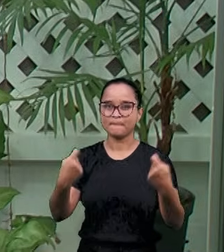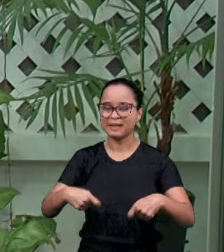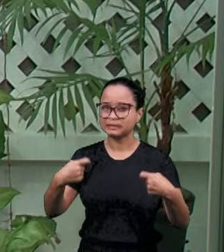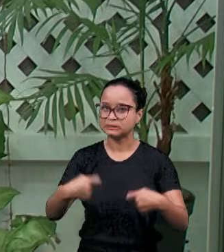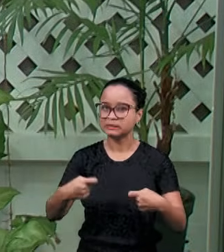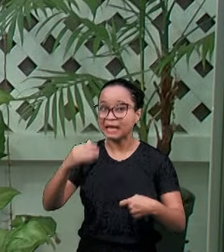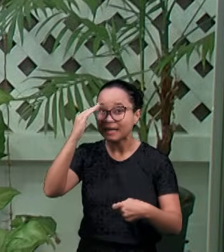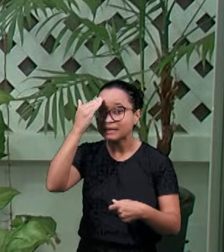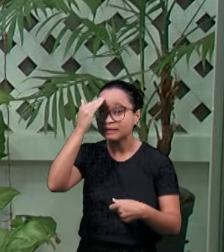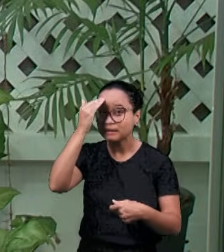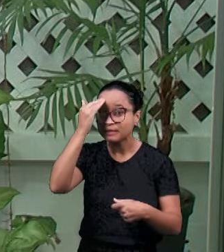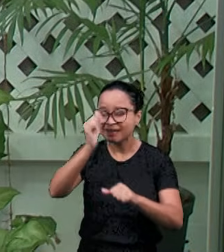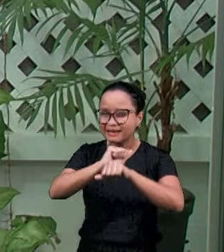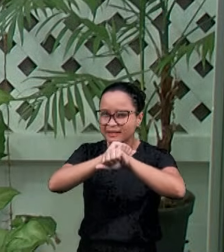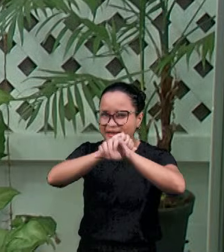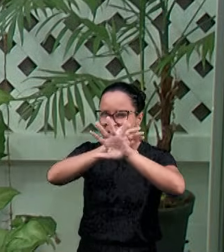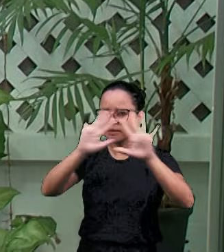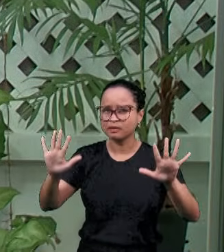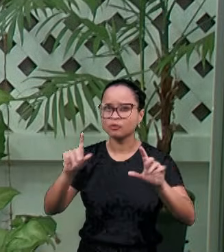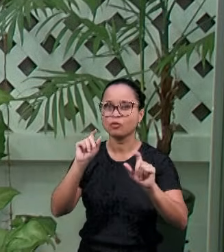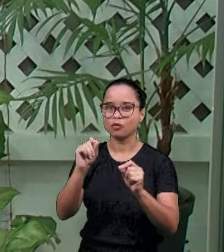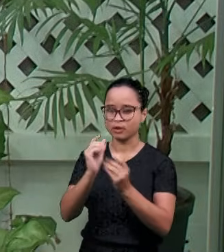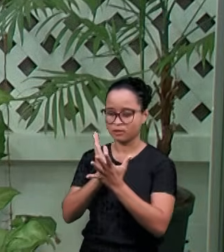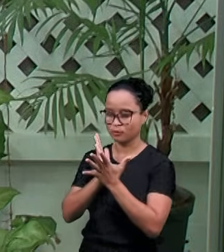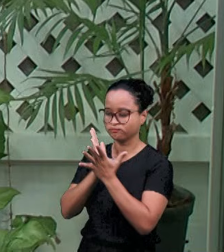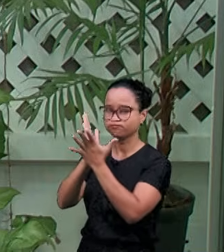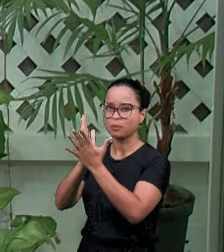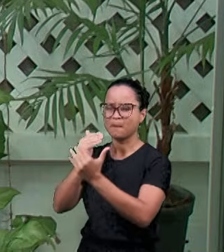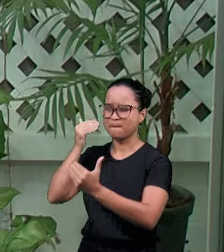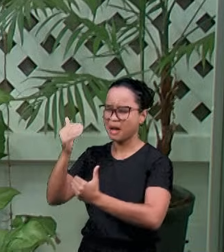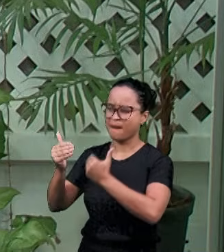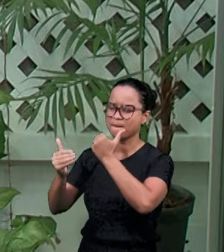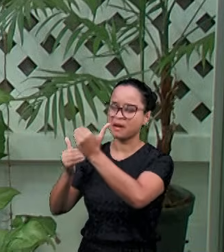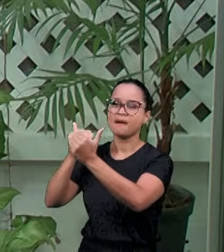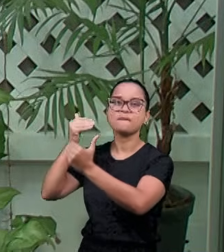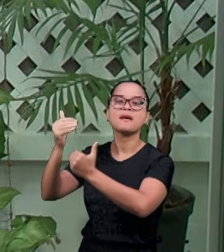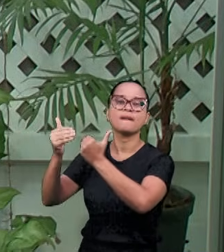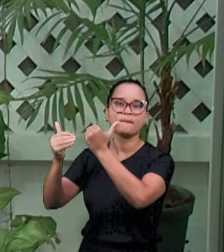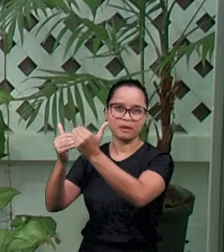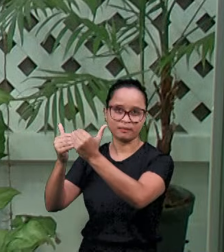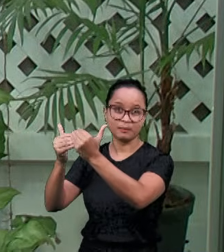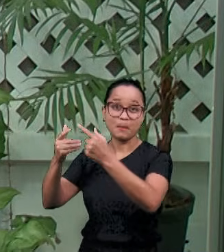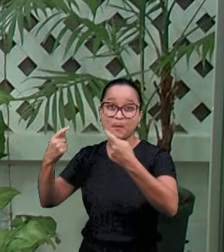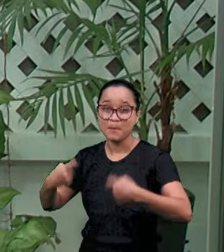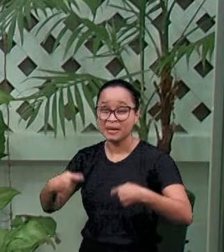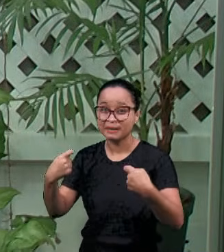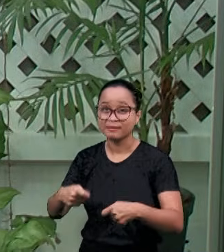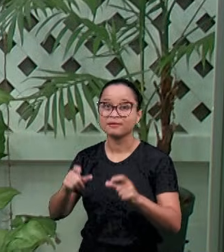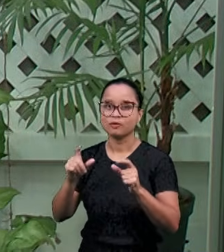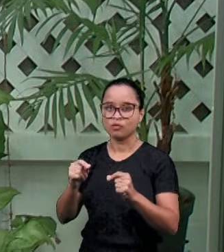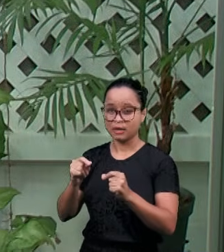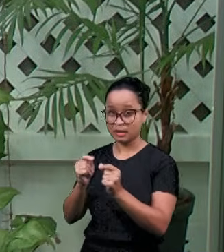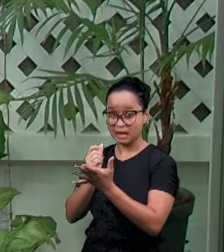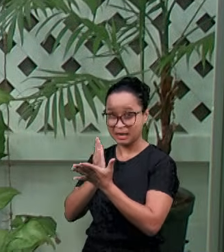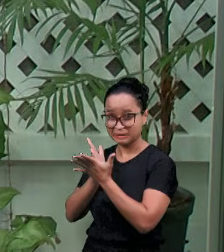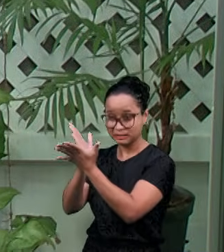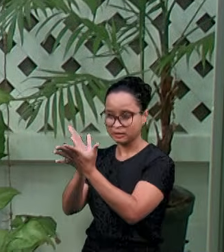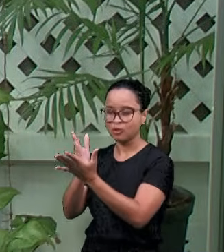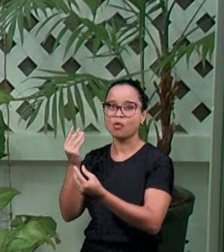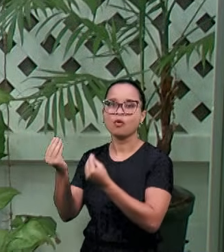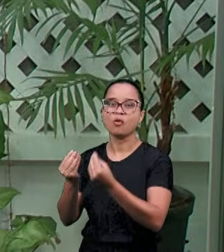marche. Cette marche, elle a besoin d'être accompagnée d'enseignements,